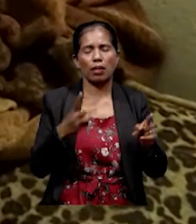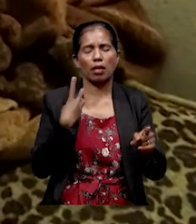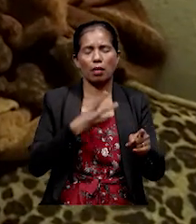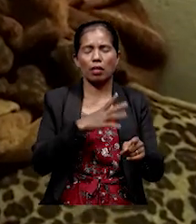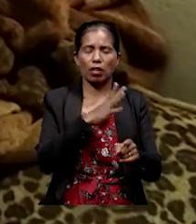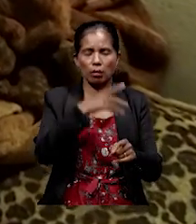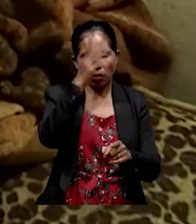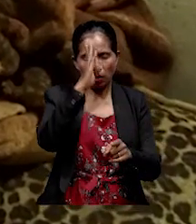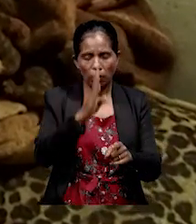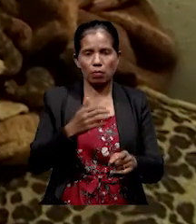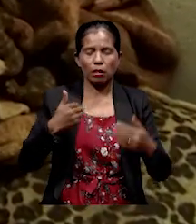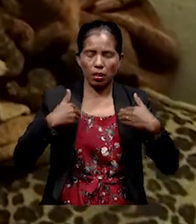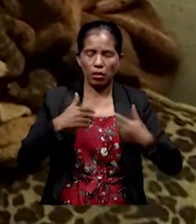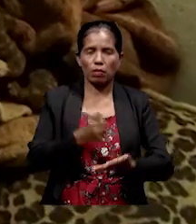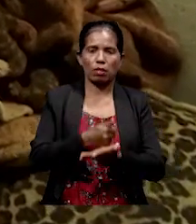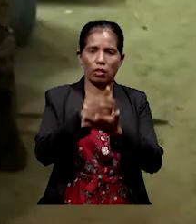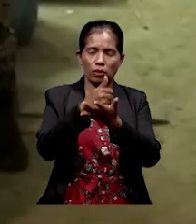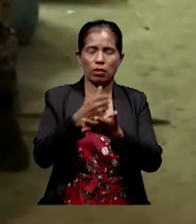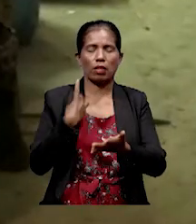no salva amihoto.